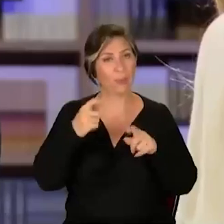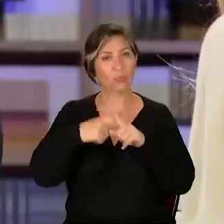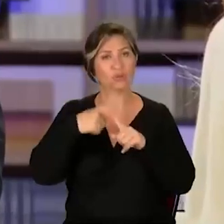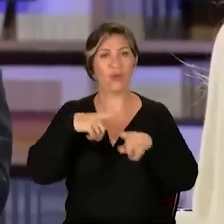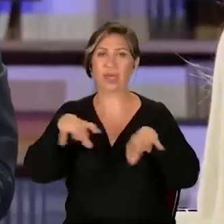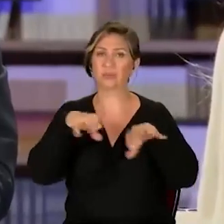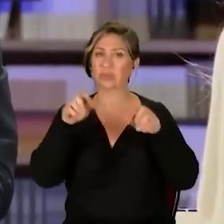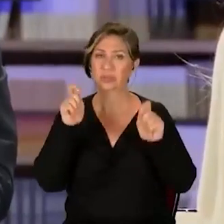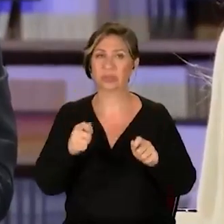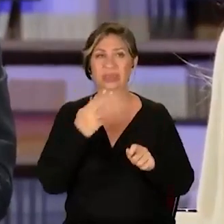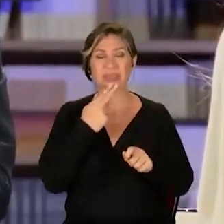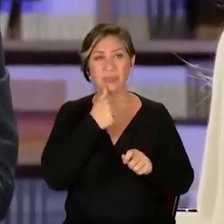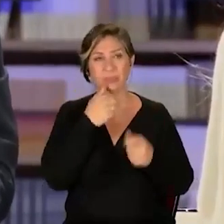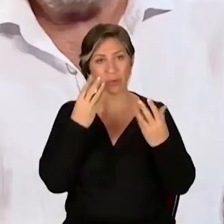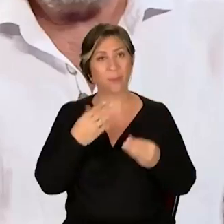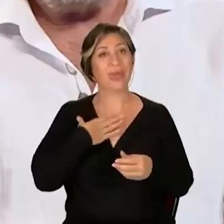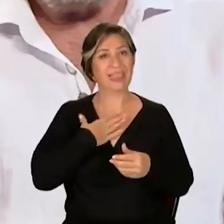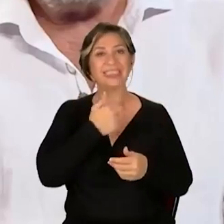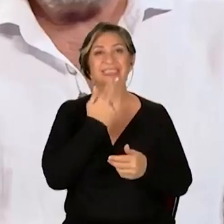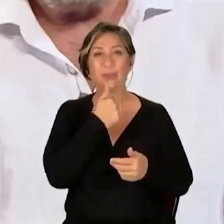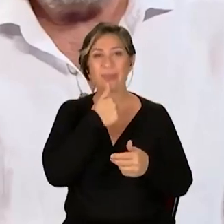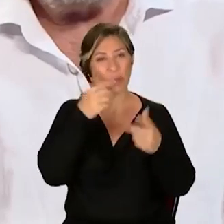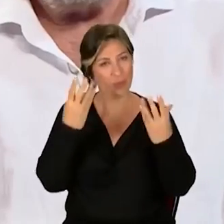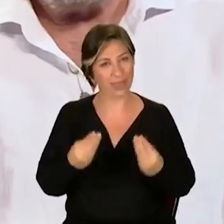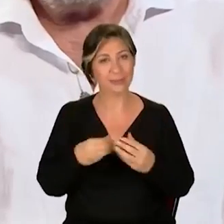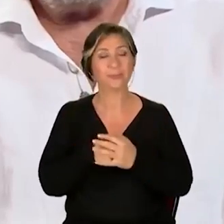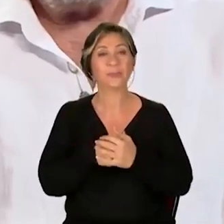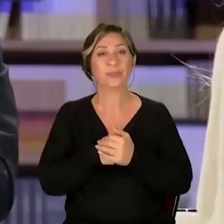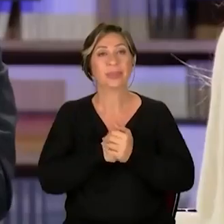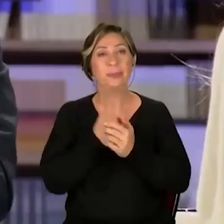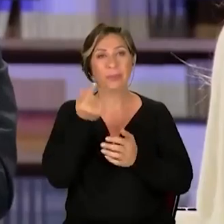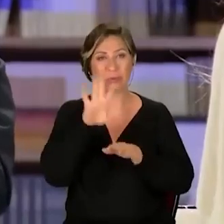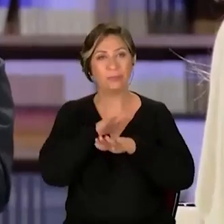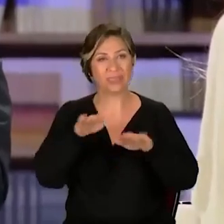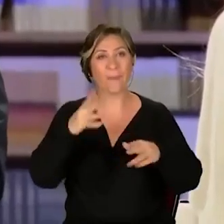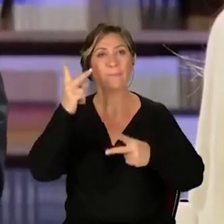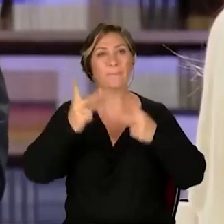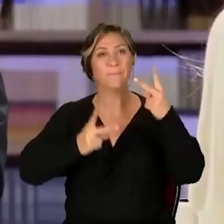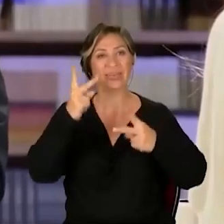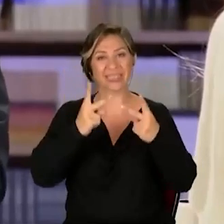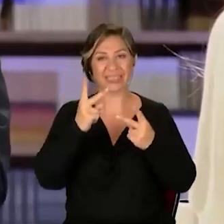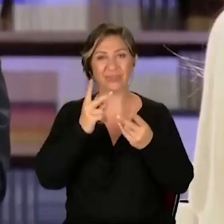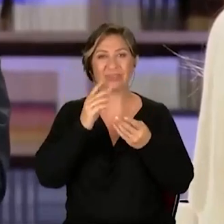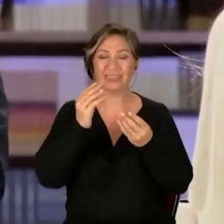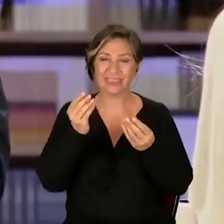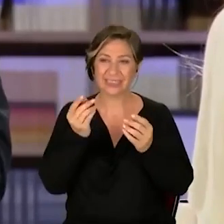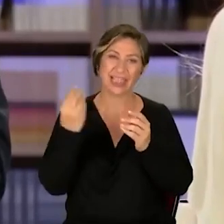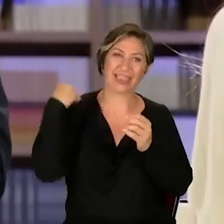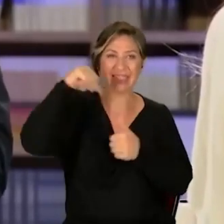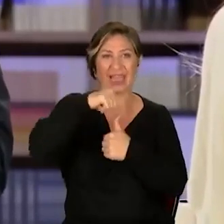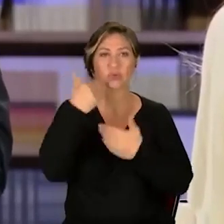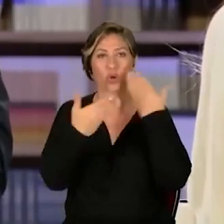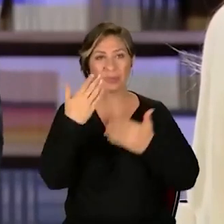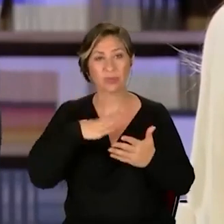ayrımcılık ben de yapıyorum. Kız babası olarak. Evet ben de kız babasıyım ben de yapıyorum. Şimdi birazdan bitireceğiz. Bazı şeyleri revize edelim istiyorum elimdeki